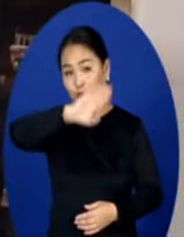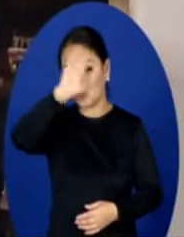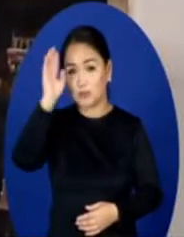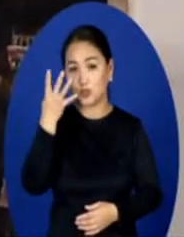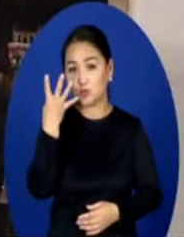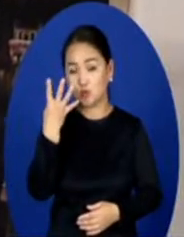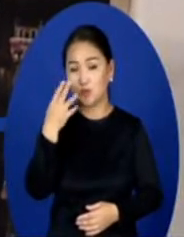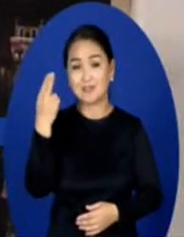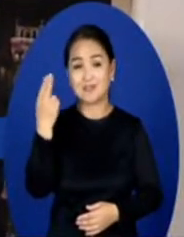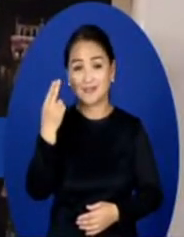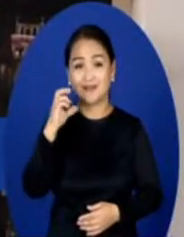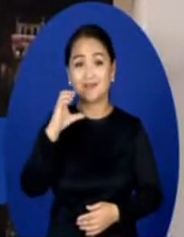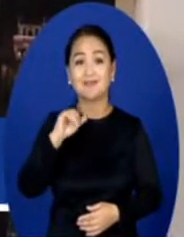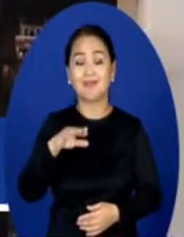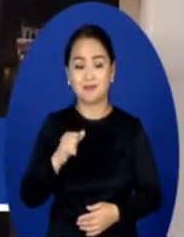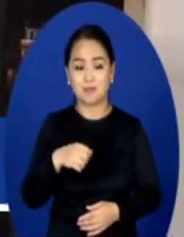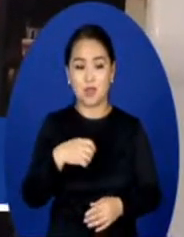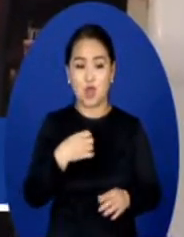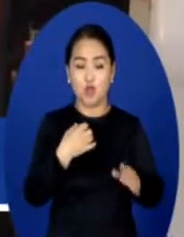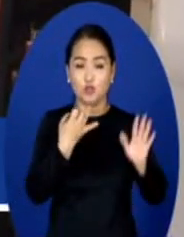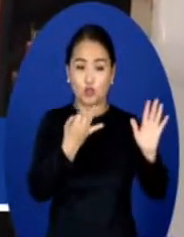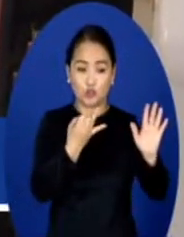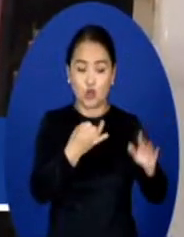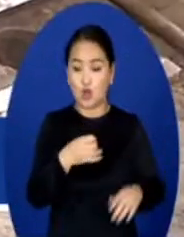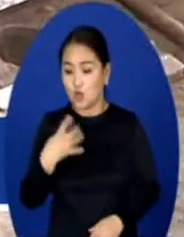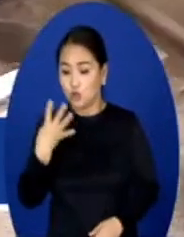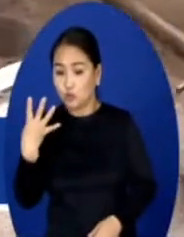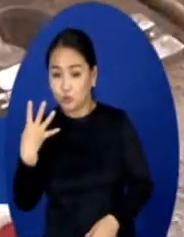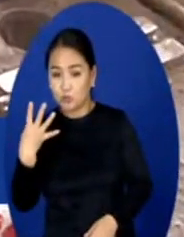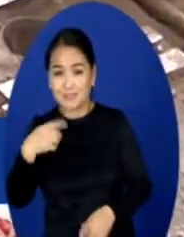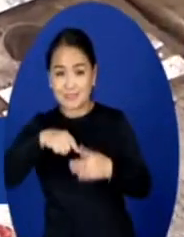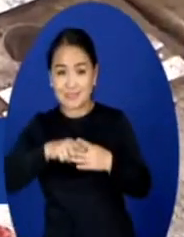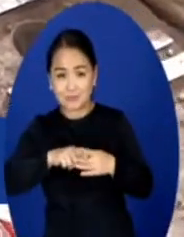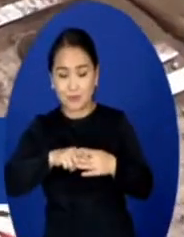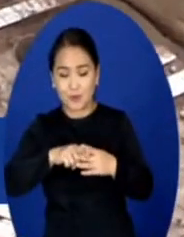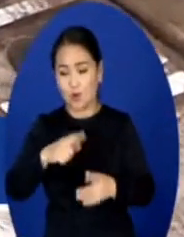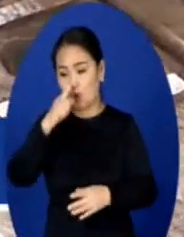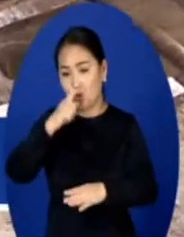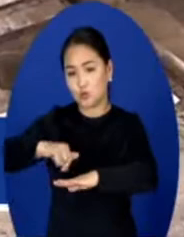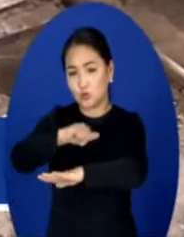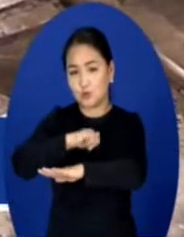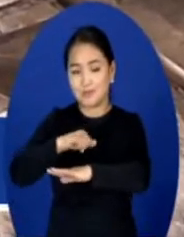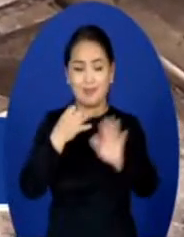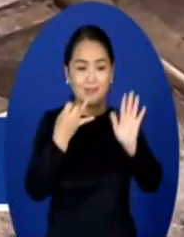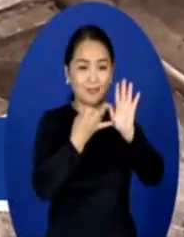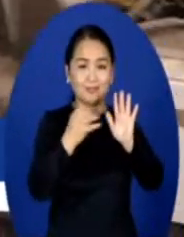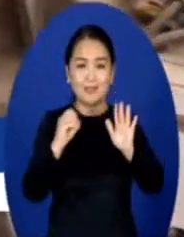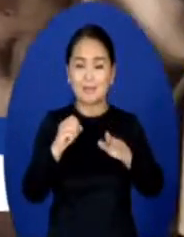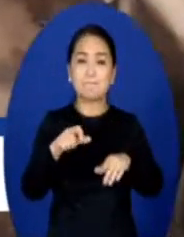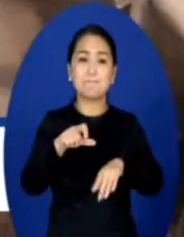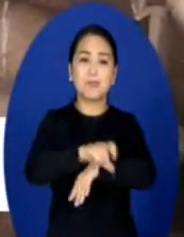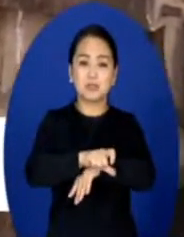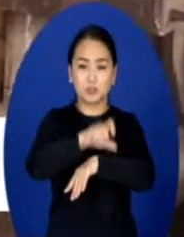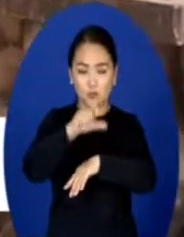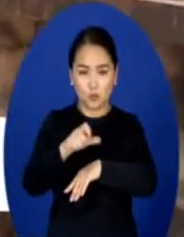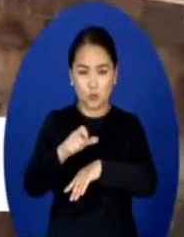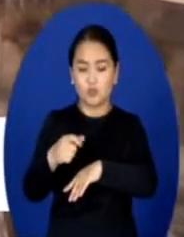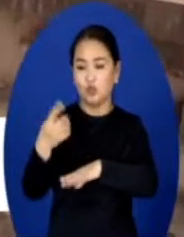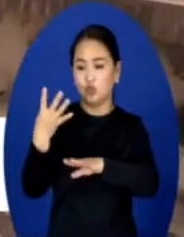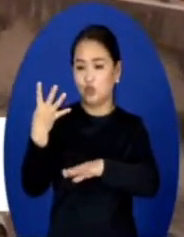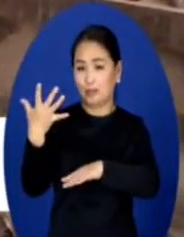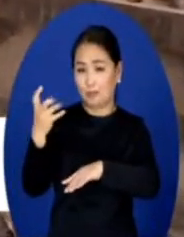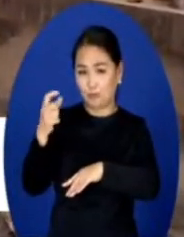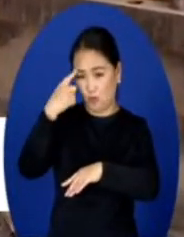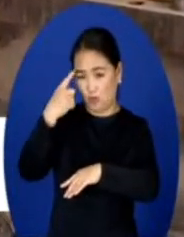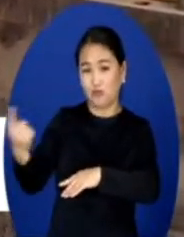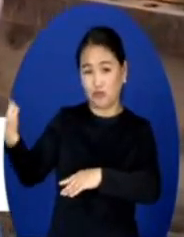Дулааны 4-р захиргааны станцын 7 турбин генератороос 2 засвартай байгаа юм байна. Засварын ажилд Орос Албаны улсын 70 мэрэгжилтэн оролцохоос 45 нь Монголд ирээд